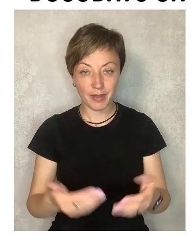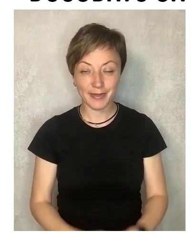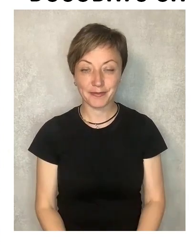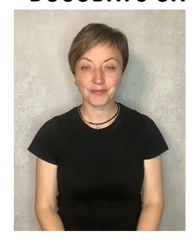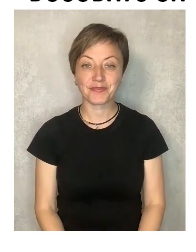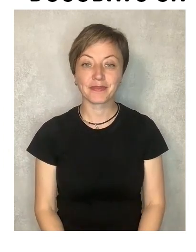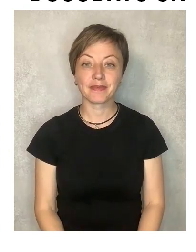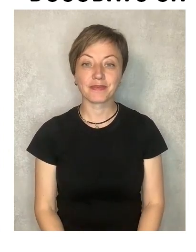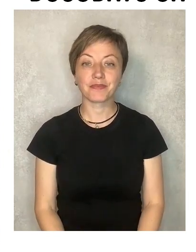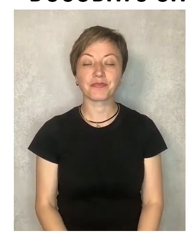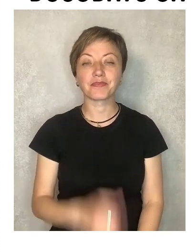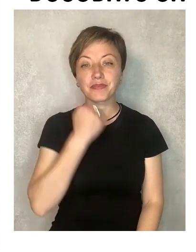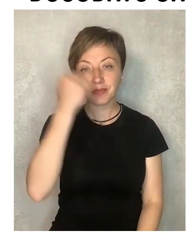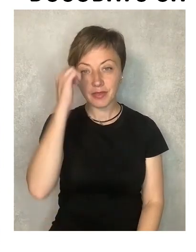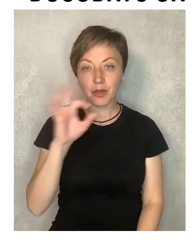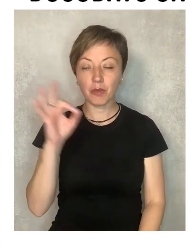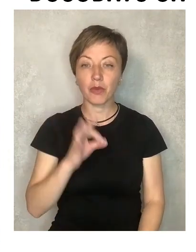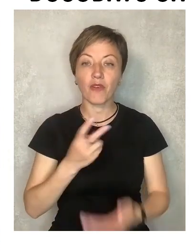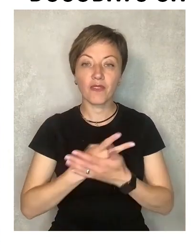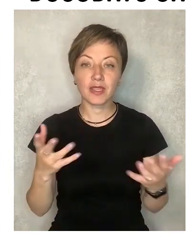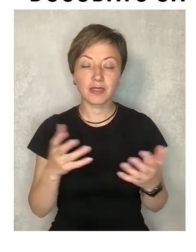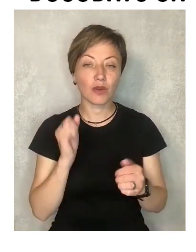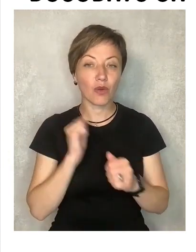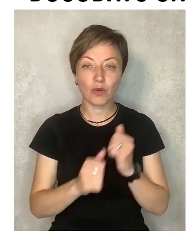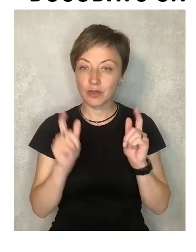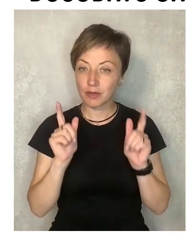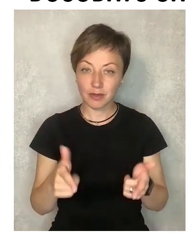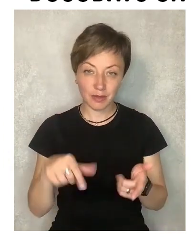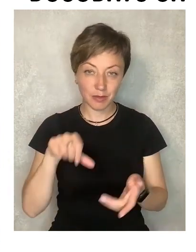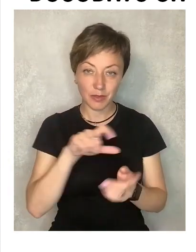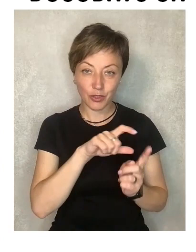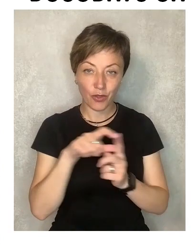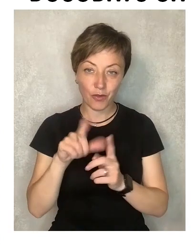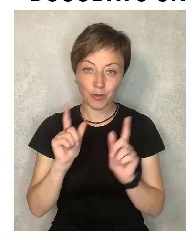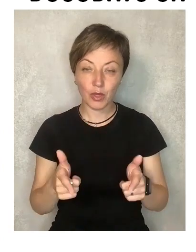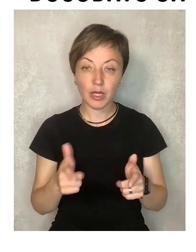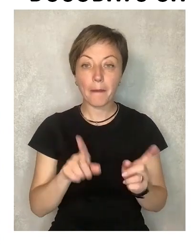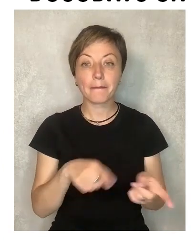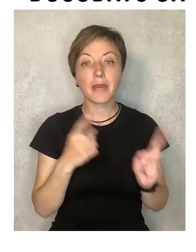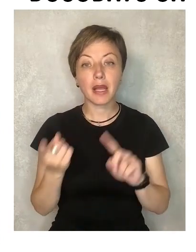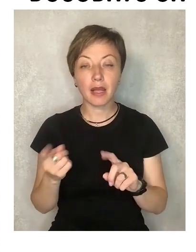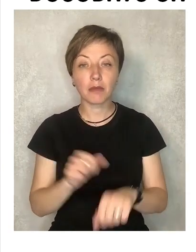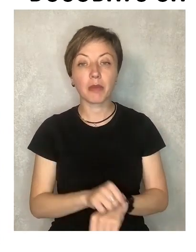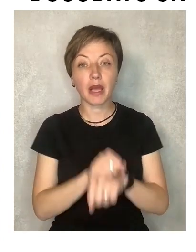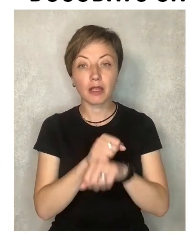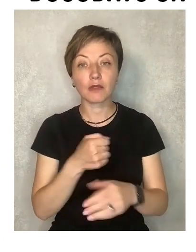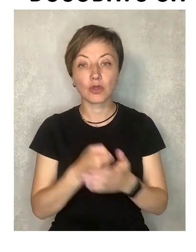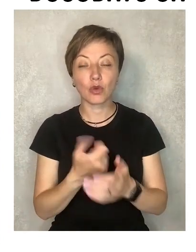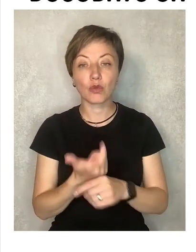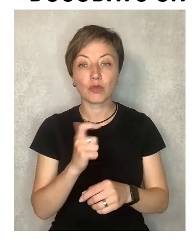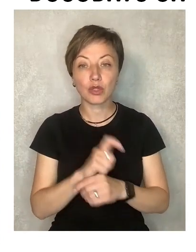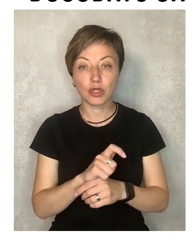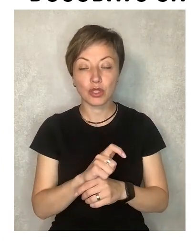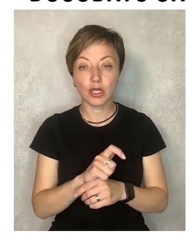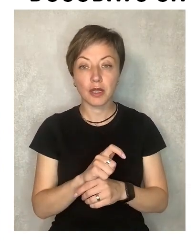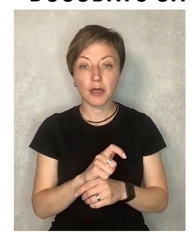дуже. З приводу висвітлення підписуюсь під кожним словом, як представниця ЗМІ. Перейдемо від пікетів до більш, скажімо